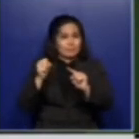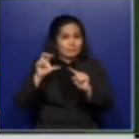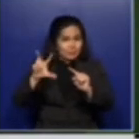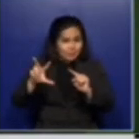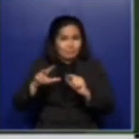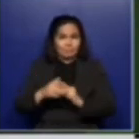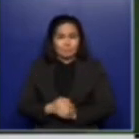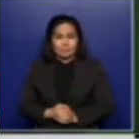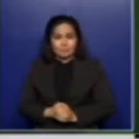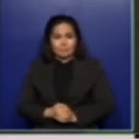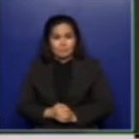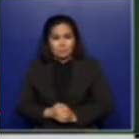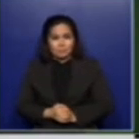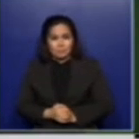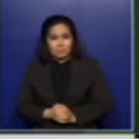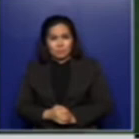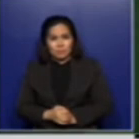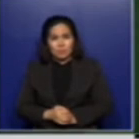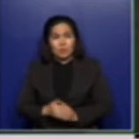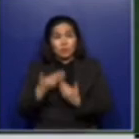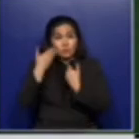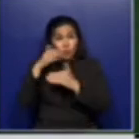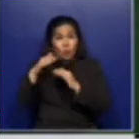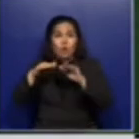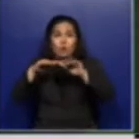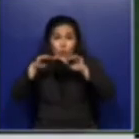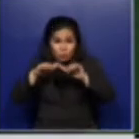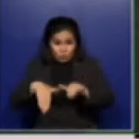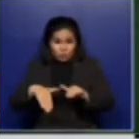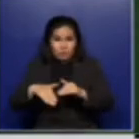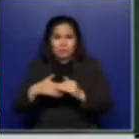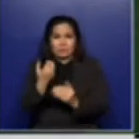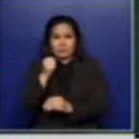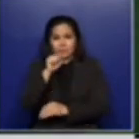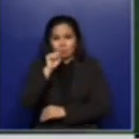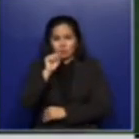การณ์นะครับการส่งออกลดลง